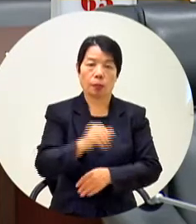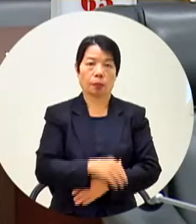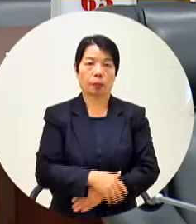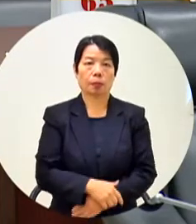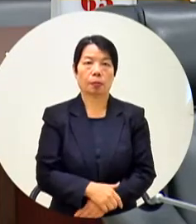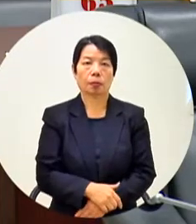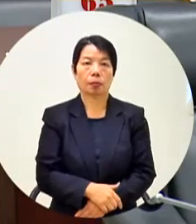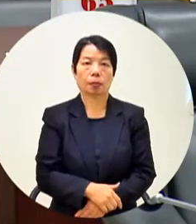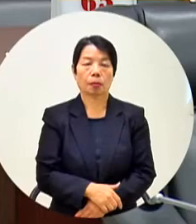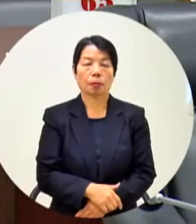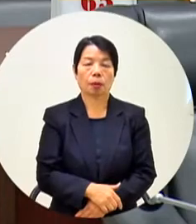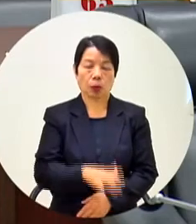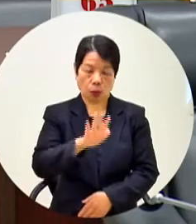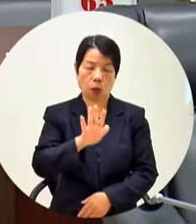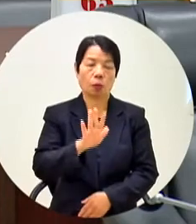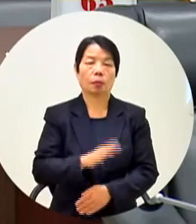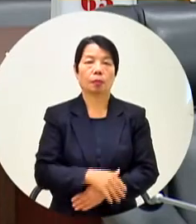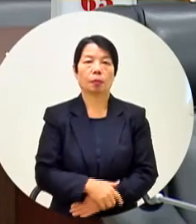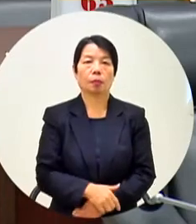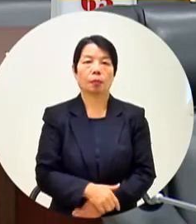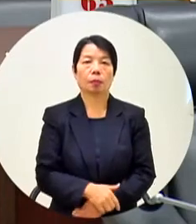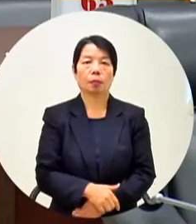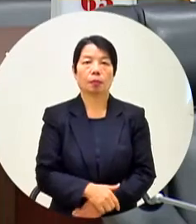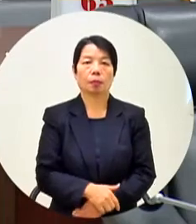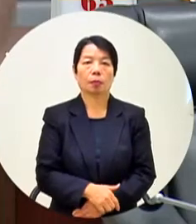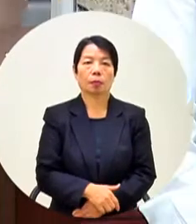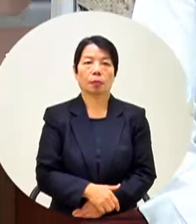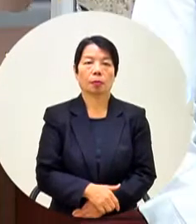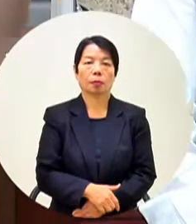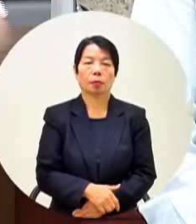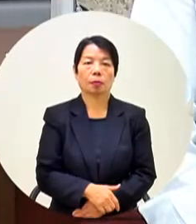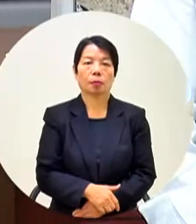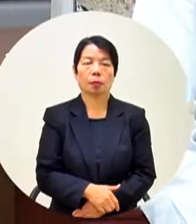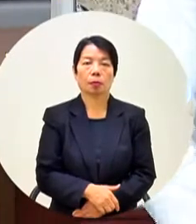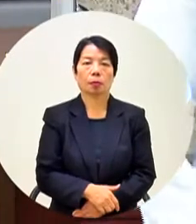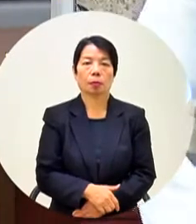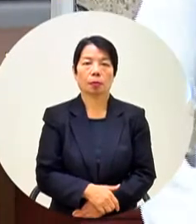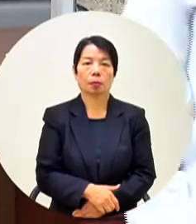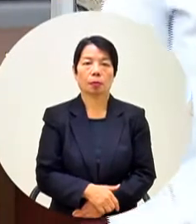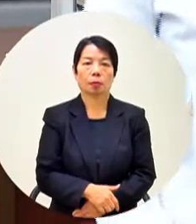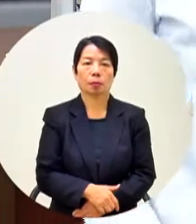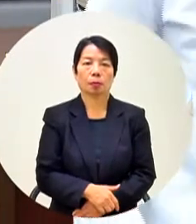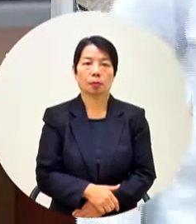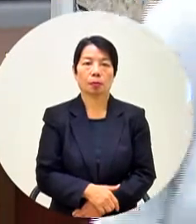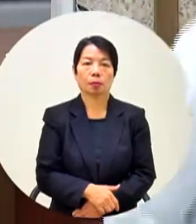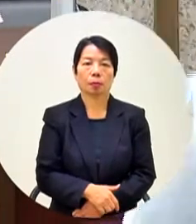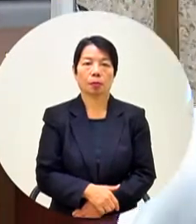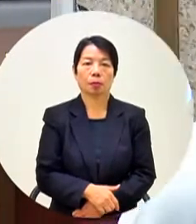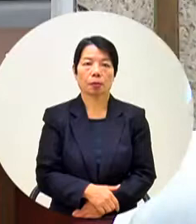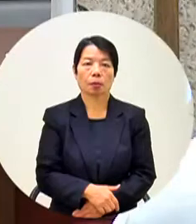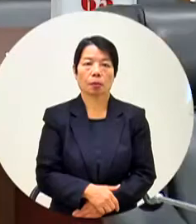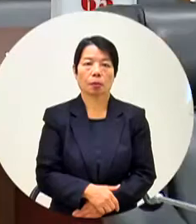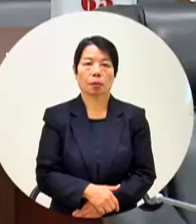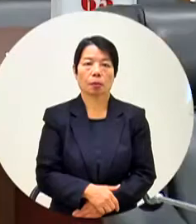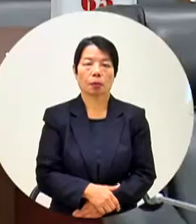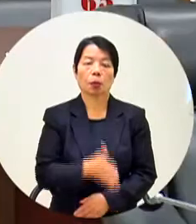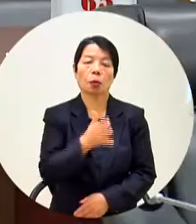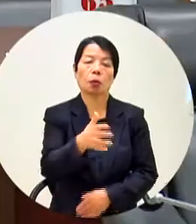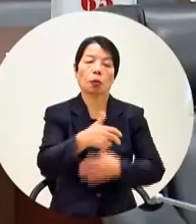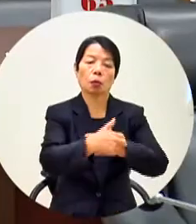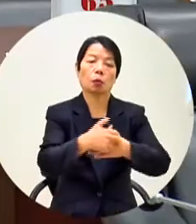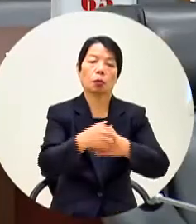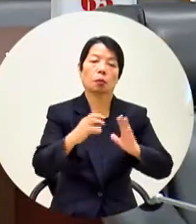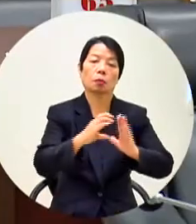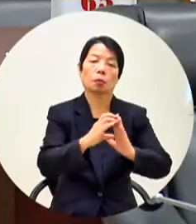员，有，确实是有。 有在使用农药吗？ 正常 你请坐。那我请教我们卫生局，